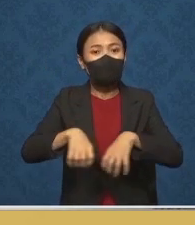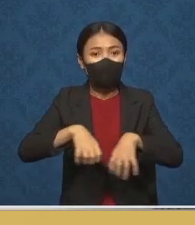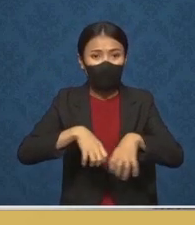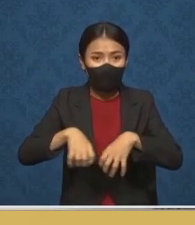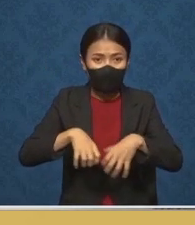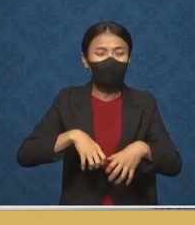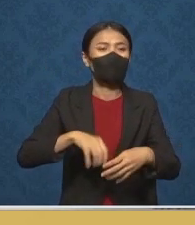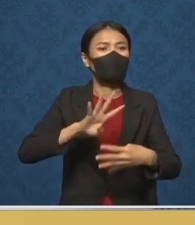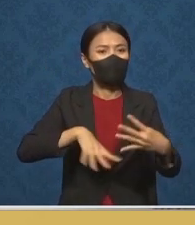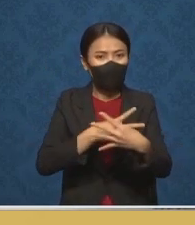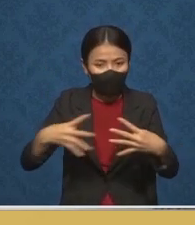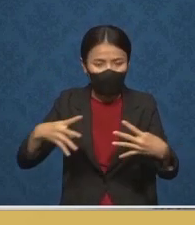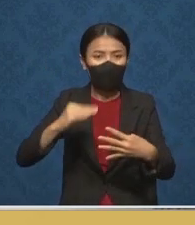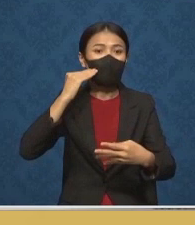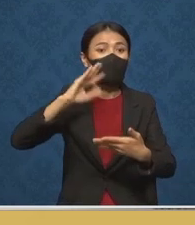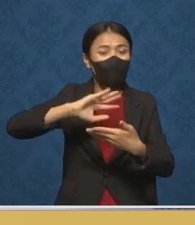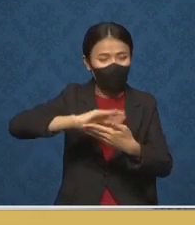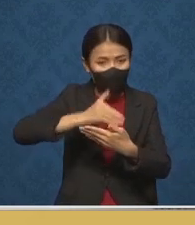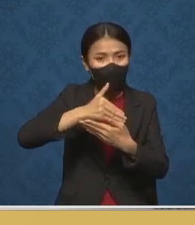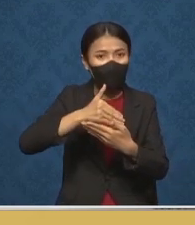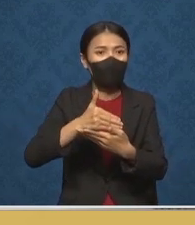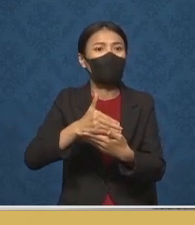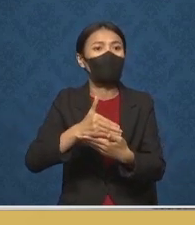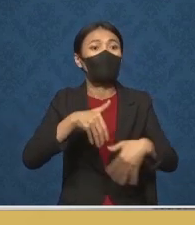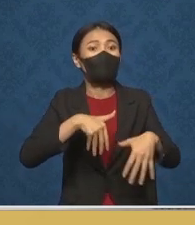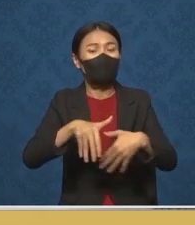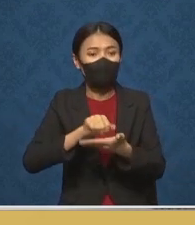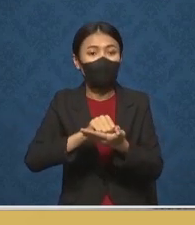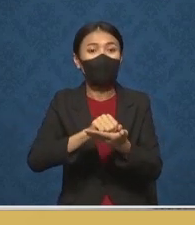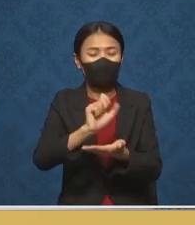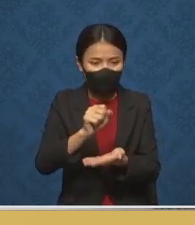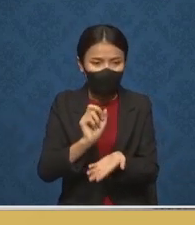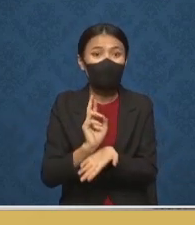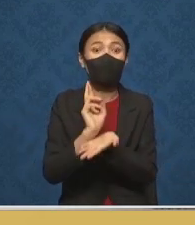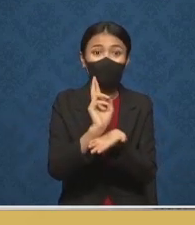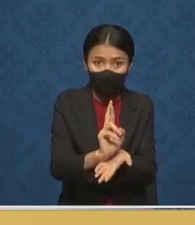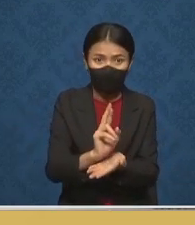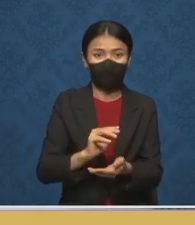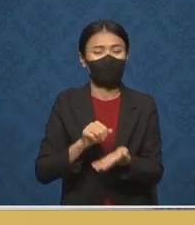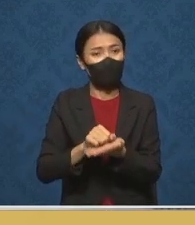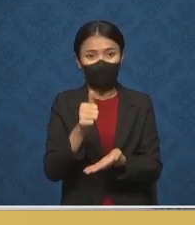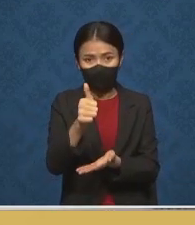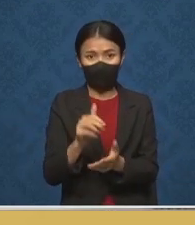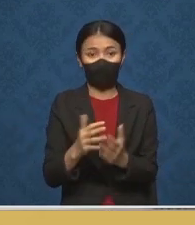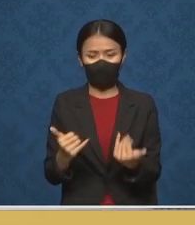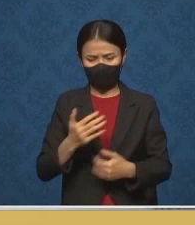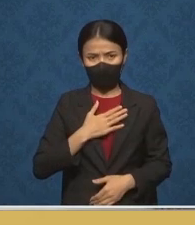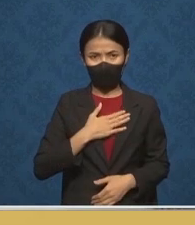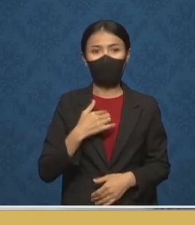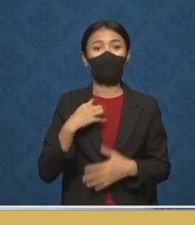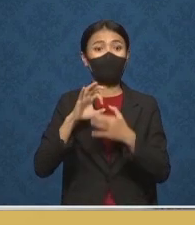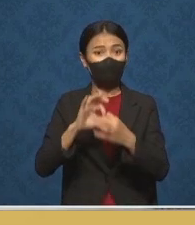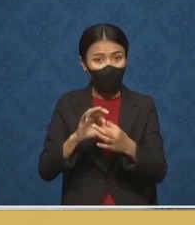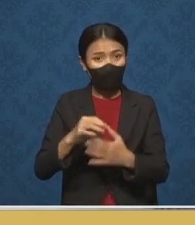รรมธิการได้กรุณาศึกษาผมเองผมมีประเด็นในเรื่องความคิดถ้ามีข้อห่วงใ